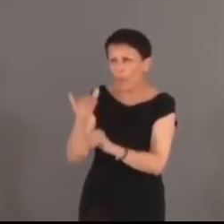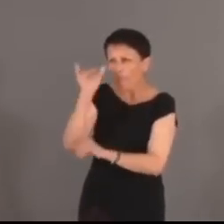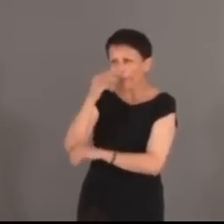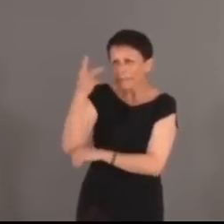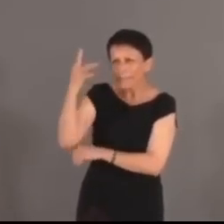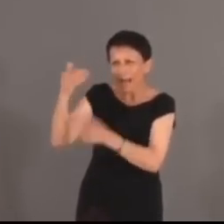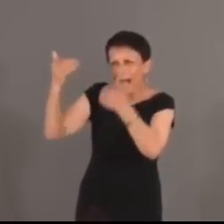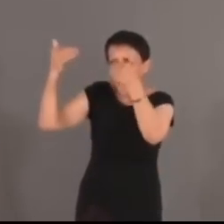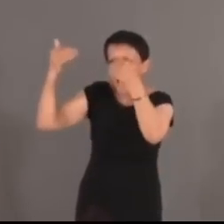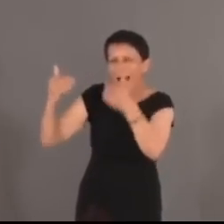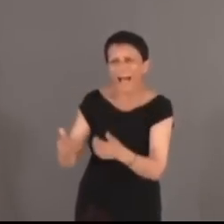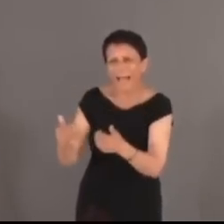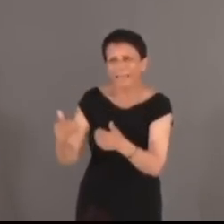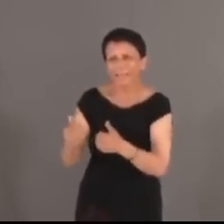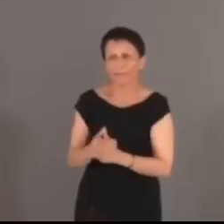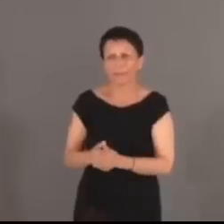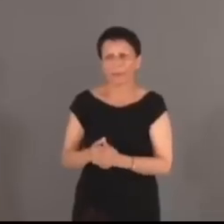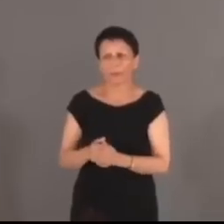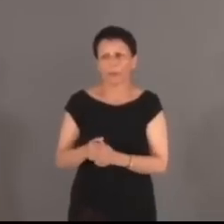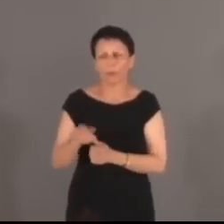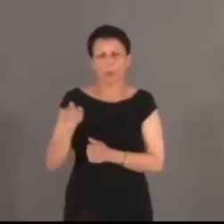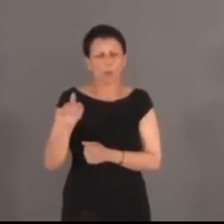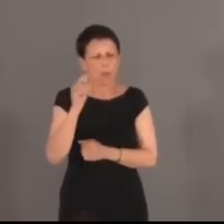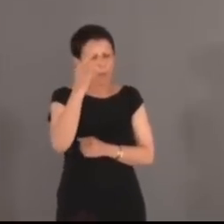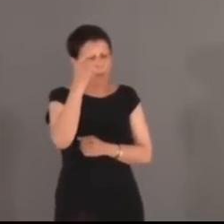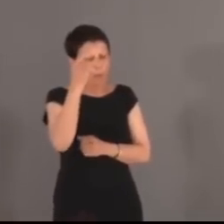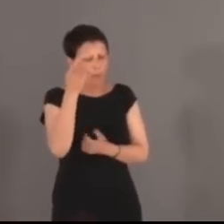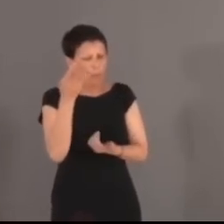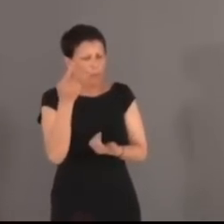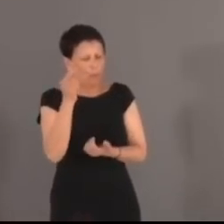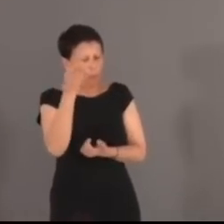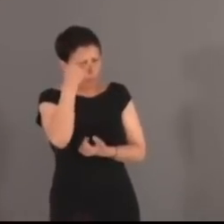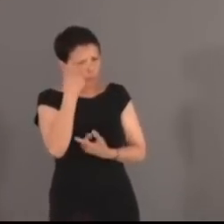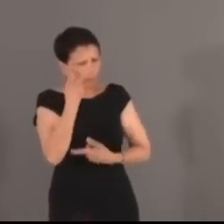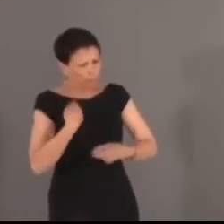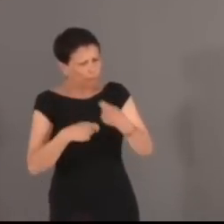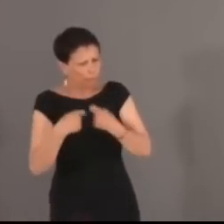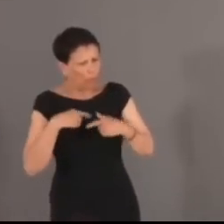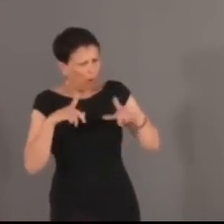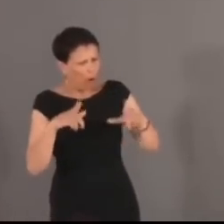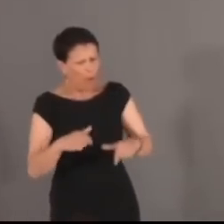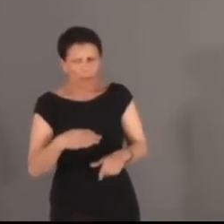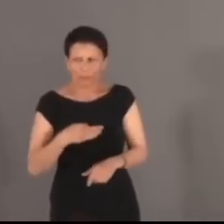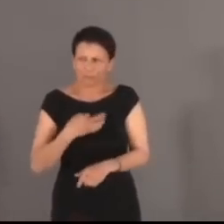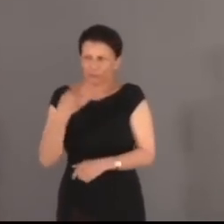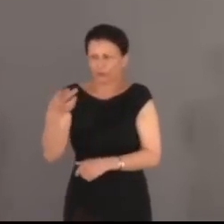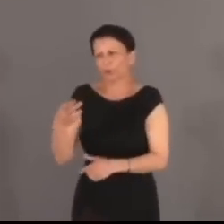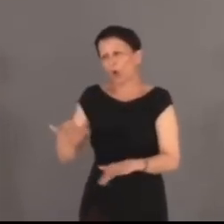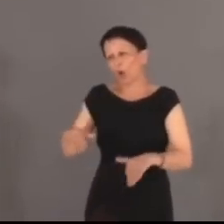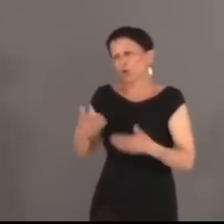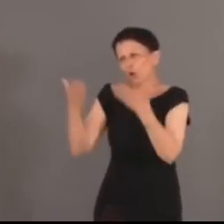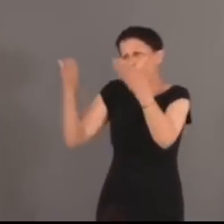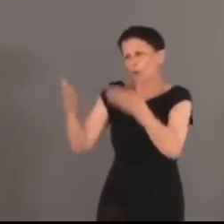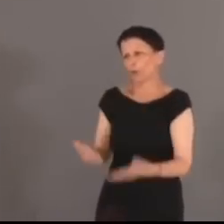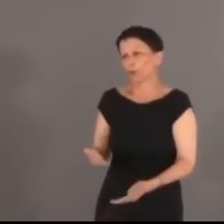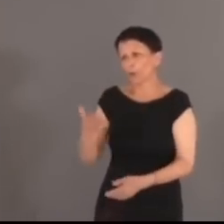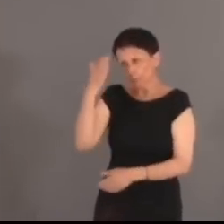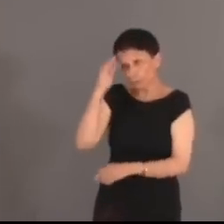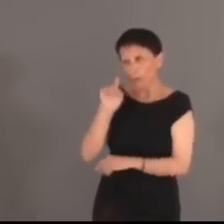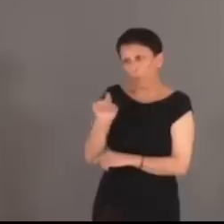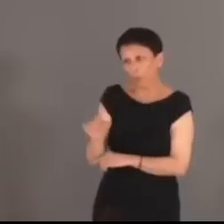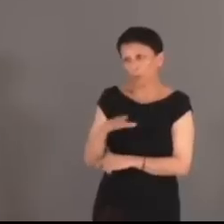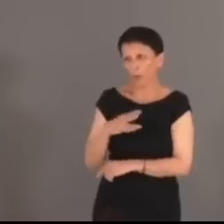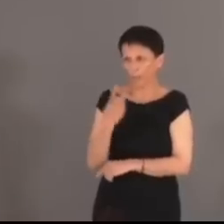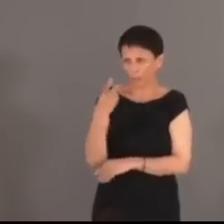Parce que, bien conscient qu'il était dans le stup, j'ai dit, écoute, jeune, tu sais que pour toi, il n'y a que